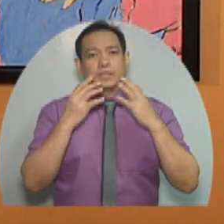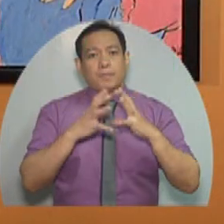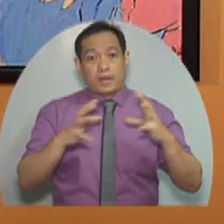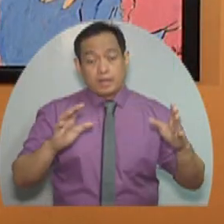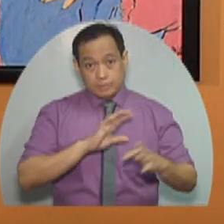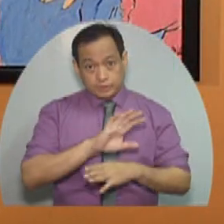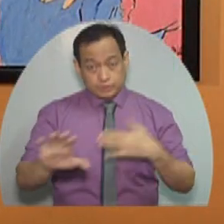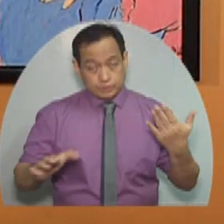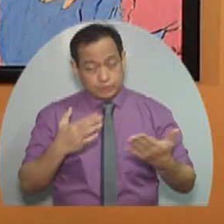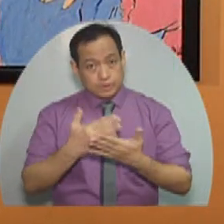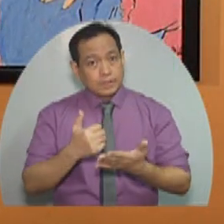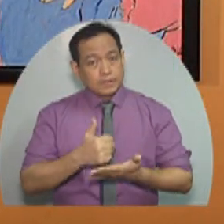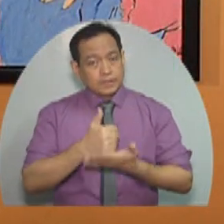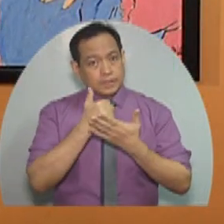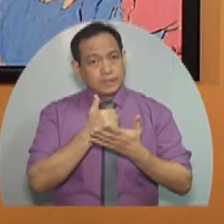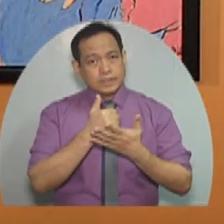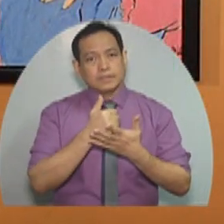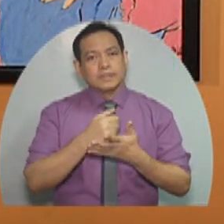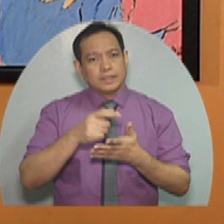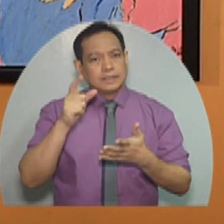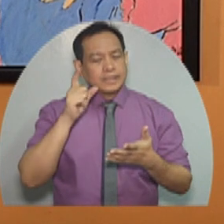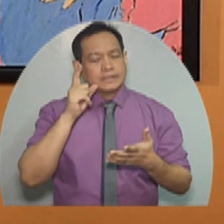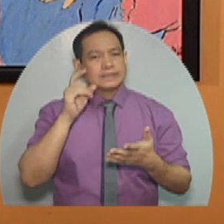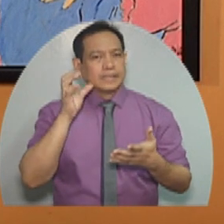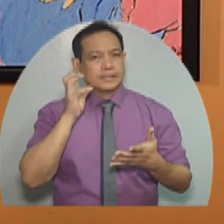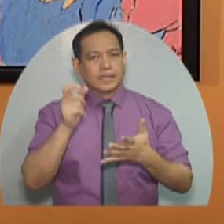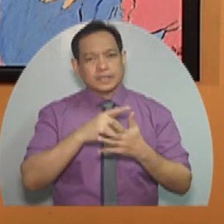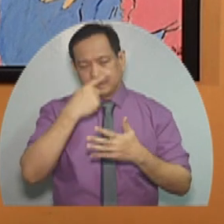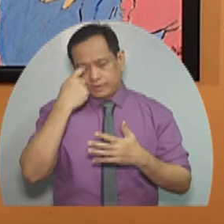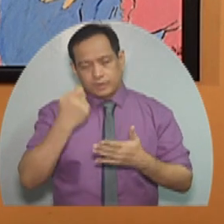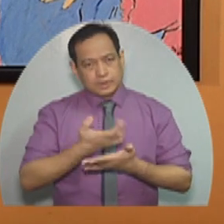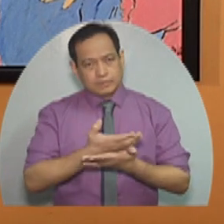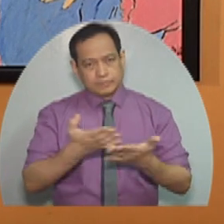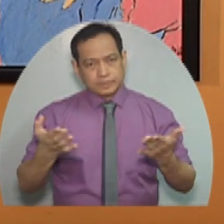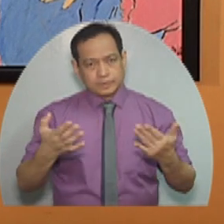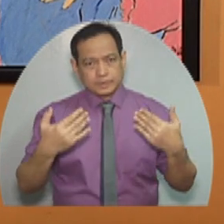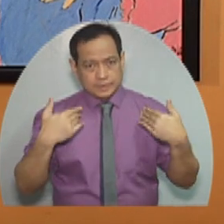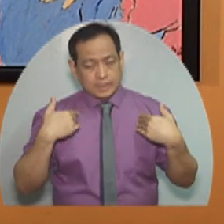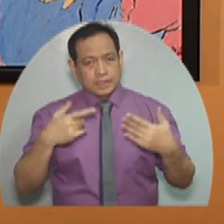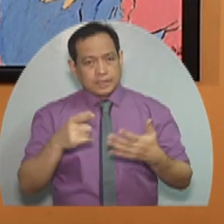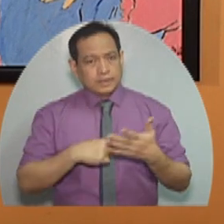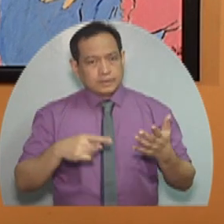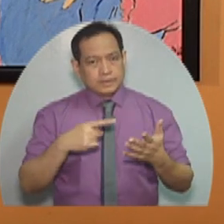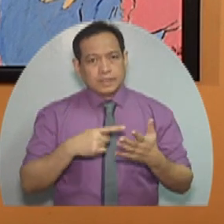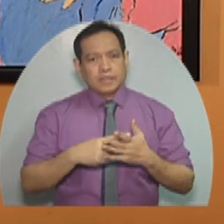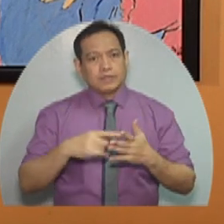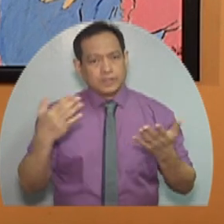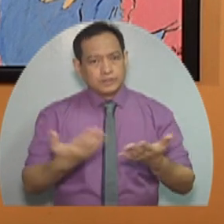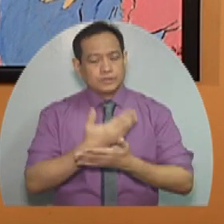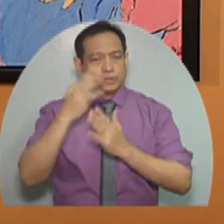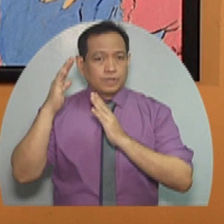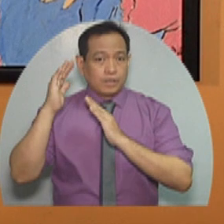Maraming salamat sa lahat ng mga tumulong kay Liris Cayetano. Dahil sa inyo, nagkaroon siya ng